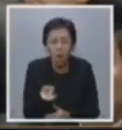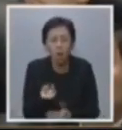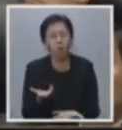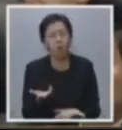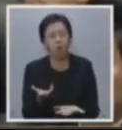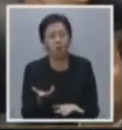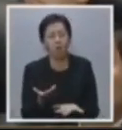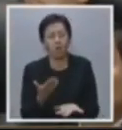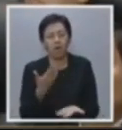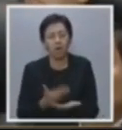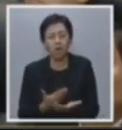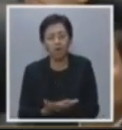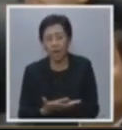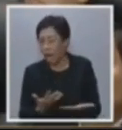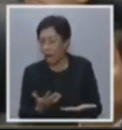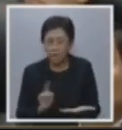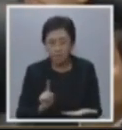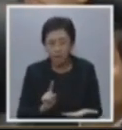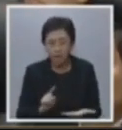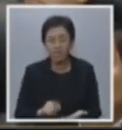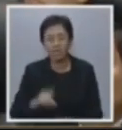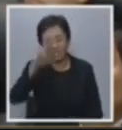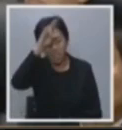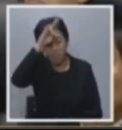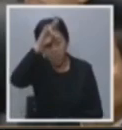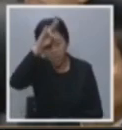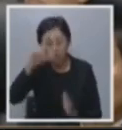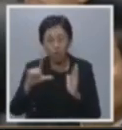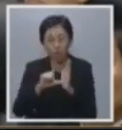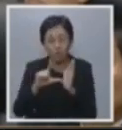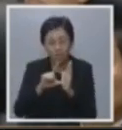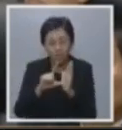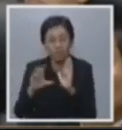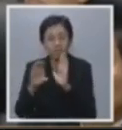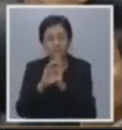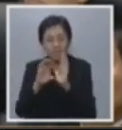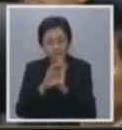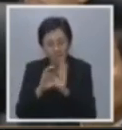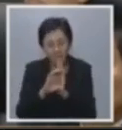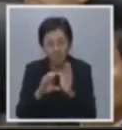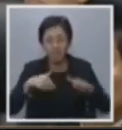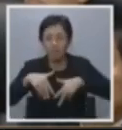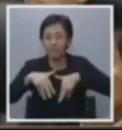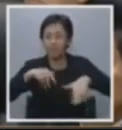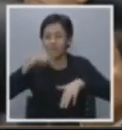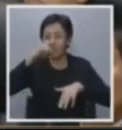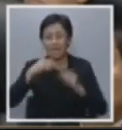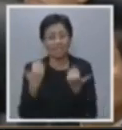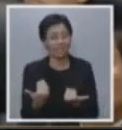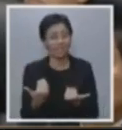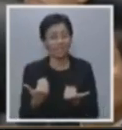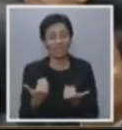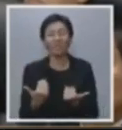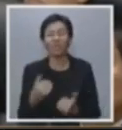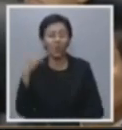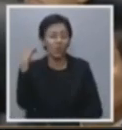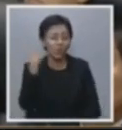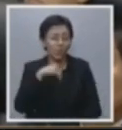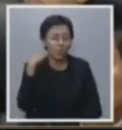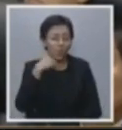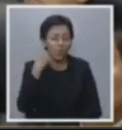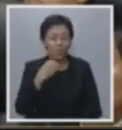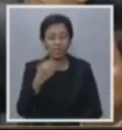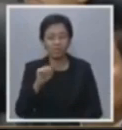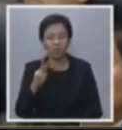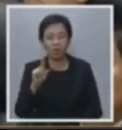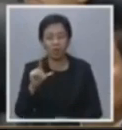างค์วันนี้ใช้เงินที่ไหนครับ7 Lotus Big C นะประชาชนคนไทยวันนี้ทุกๆวัน12ล้าน